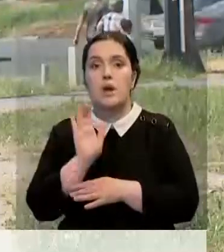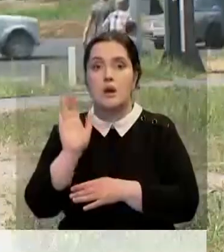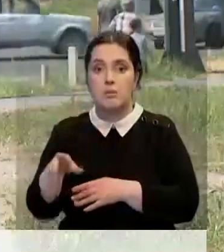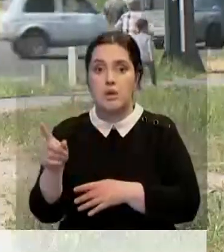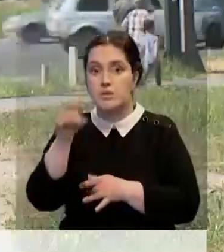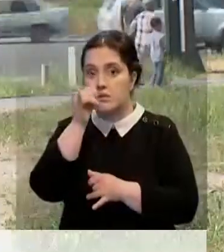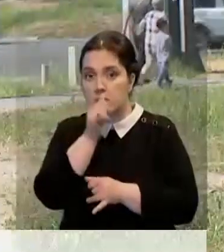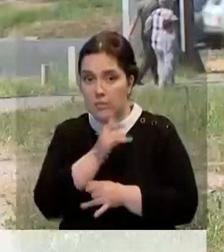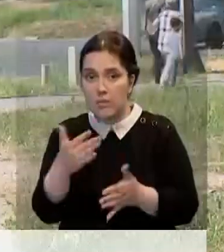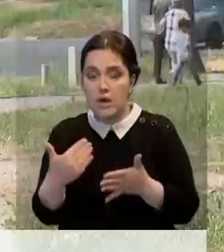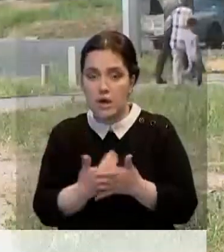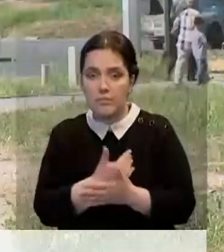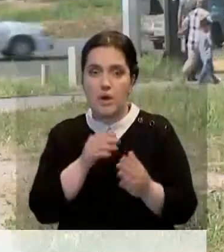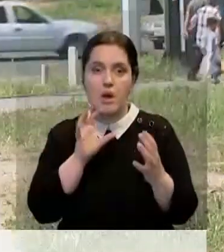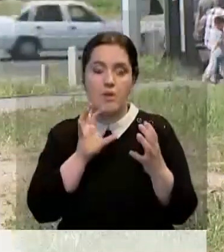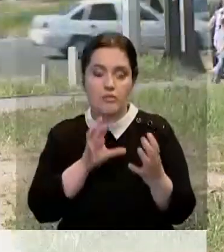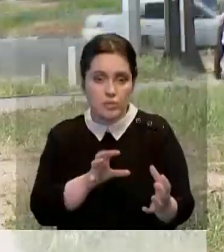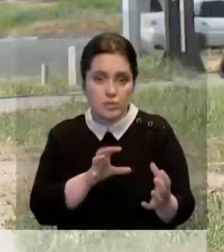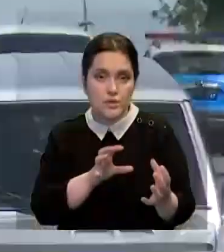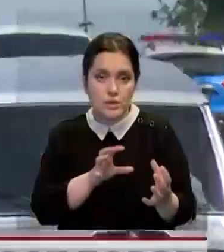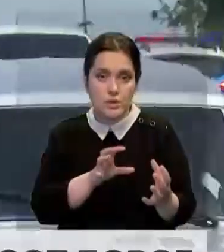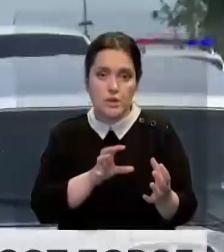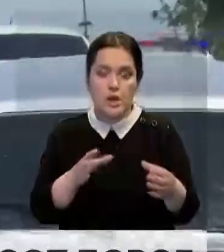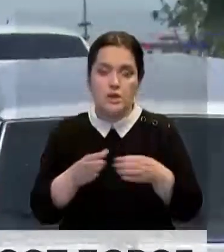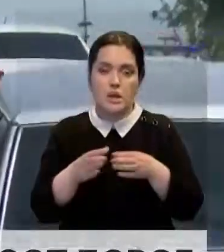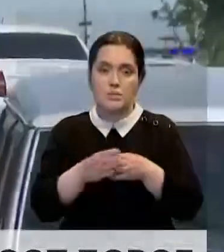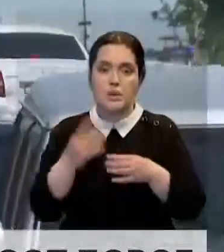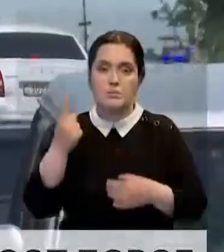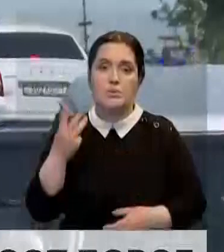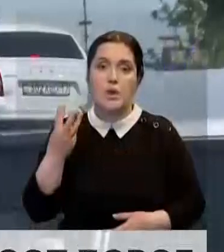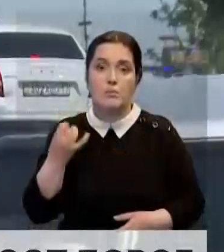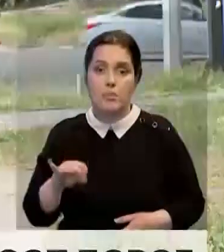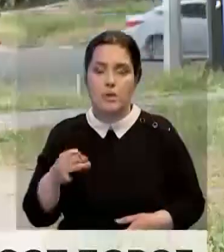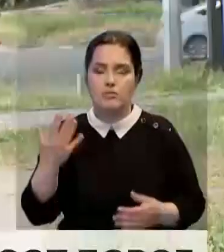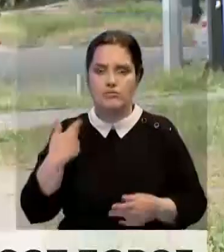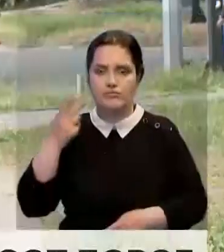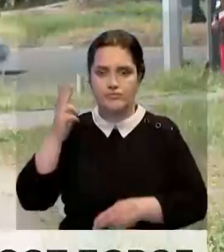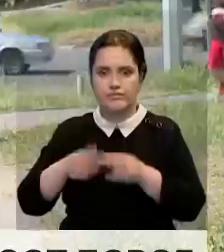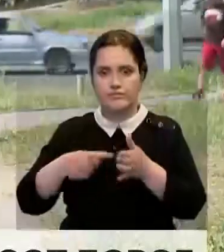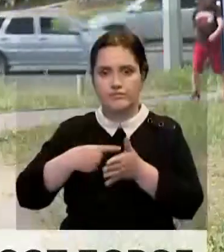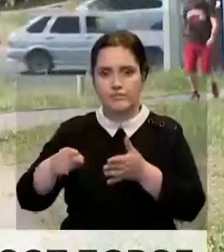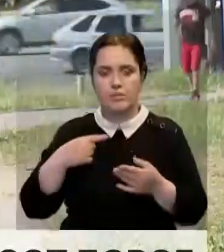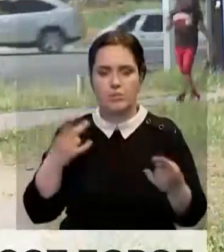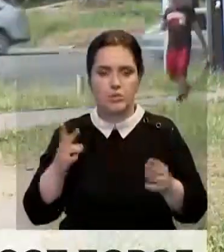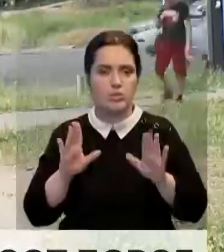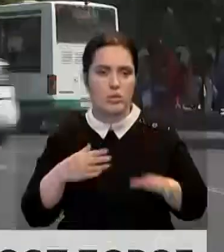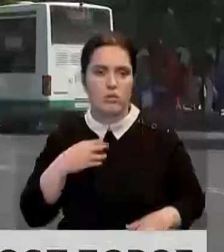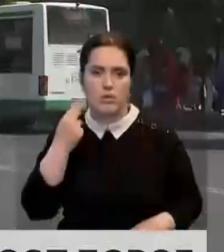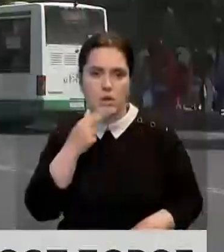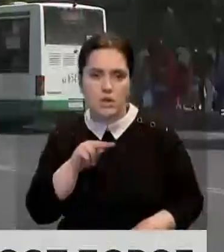смогли обновлять свои автобусы. Мы вот с 1 мая мы расторгнули договор. Нам нужен качественно обслуженный в